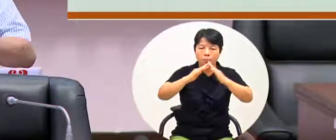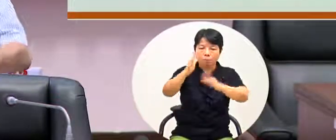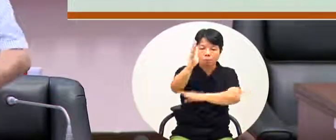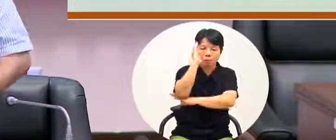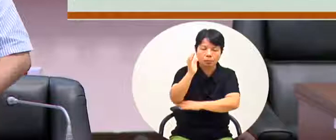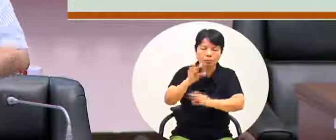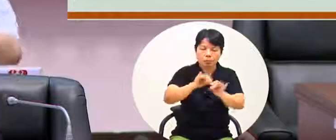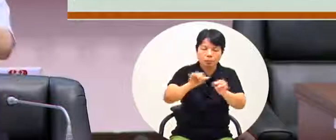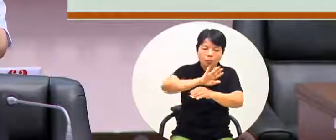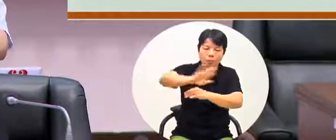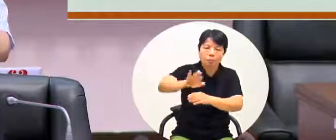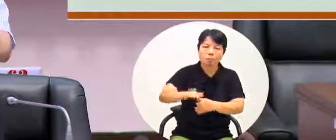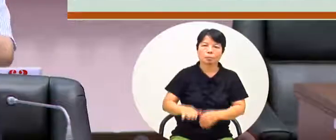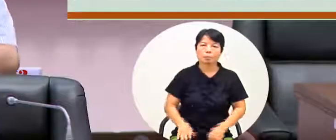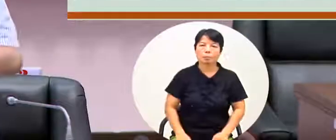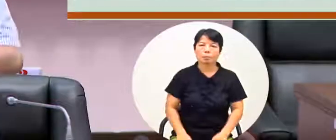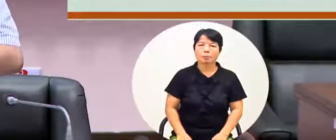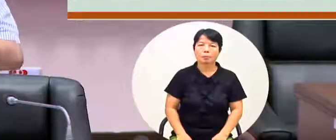真正到个。